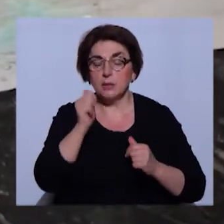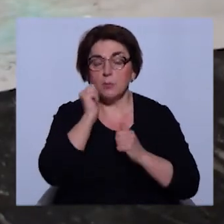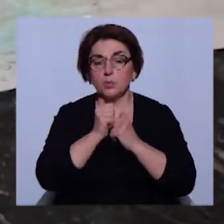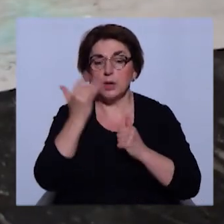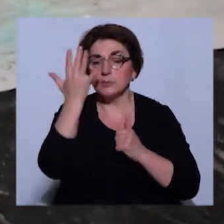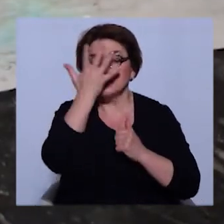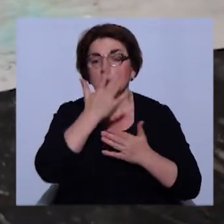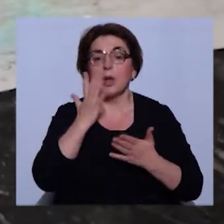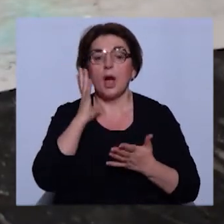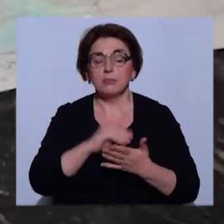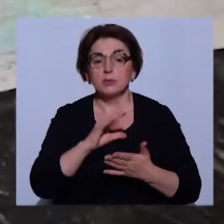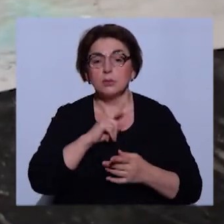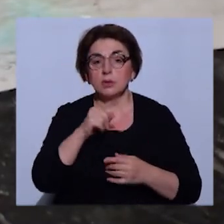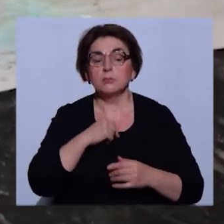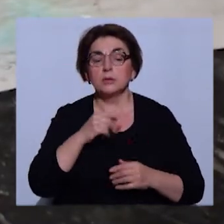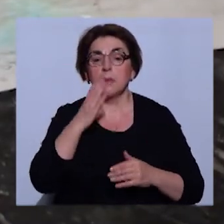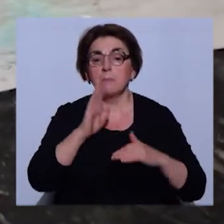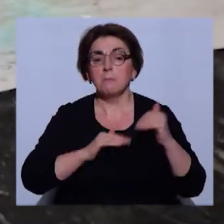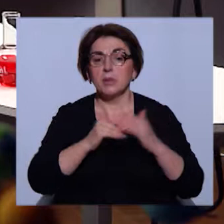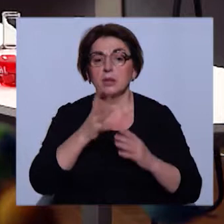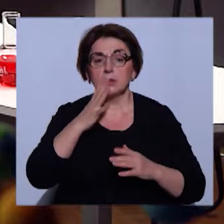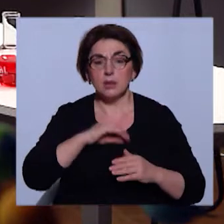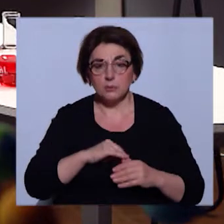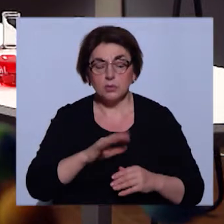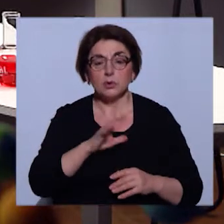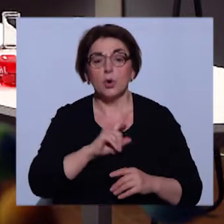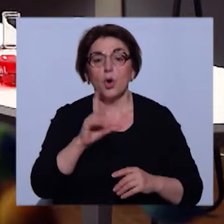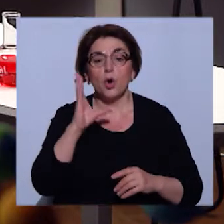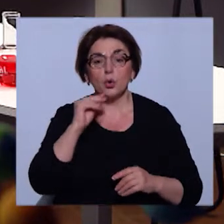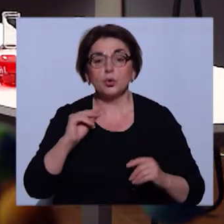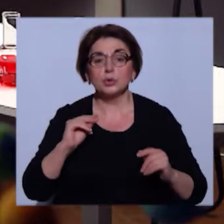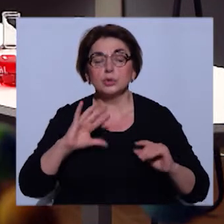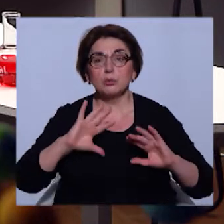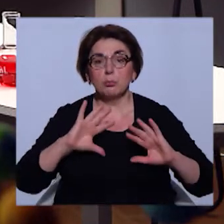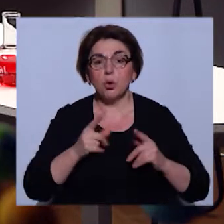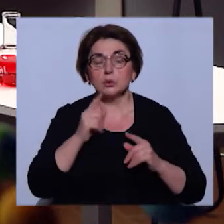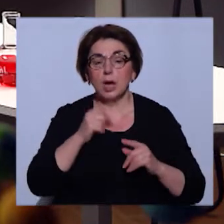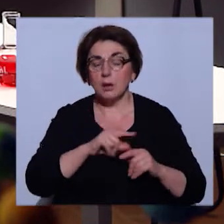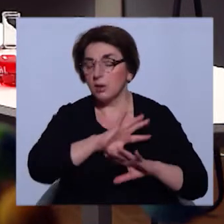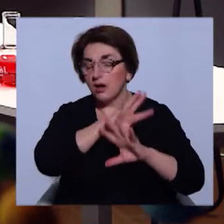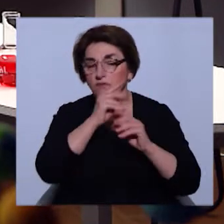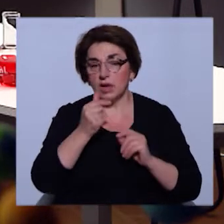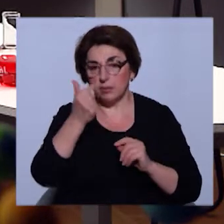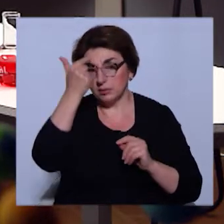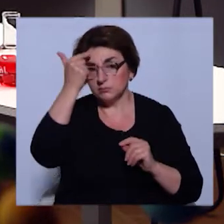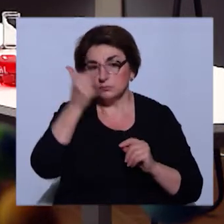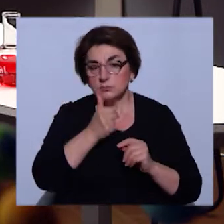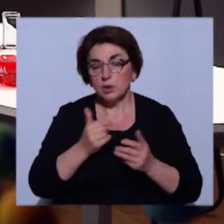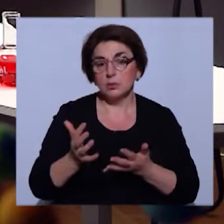მათ პრაქტიკულ გამოყენებასაც მისდევდნენ. მაგრამ როდის მოხდა დაგროვილი ცოდნის სისტემატიზირება, ესე